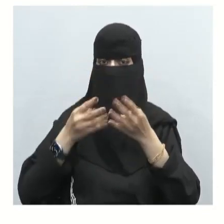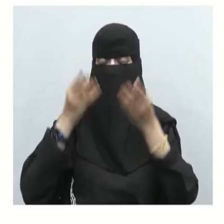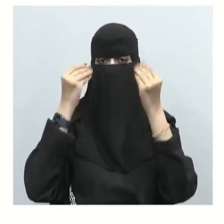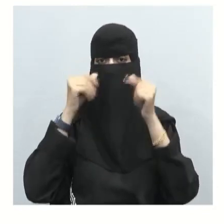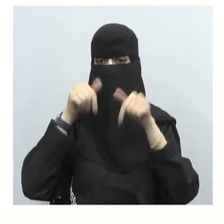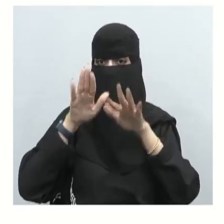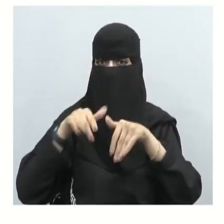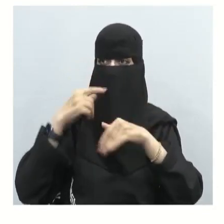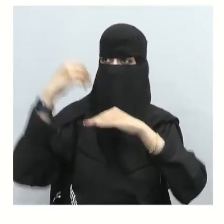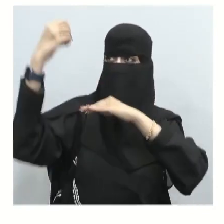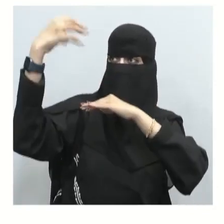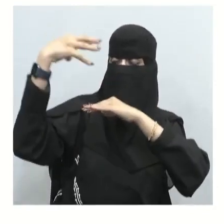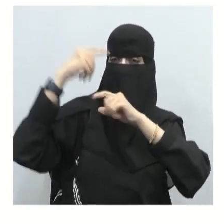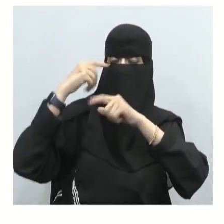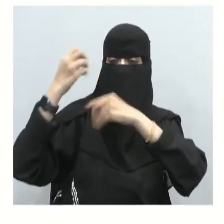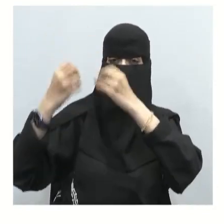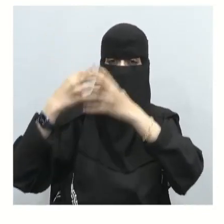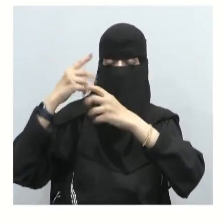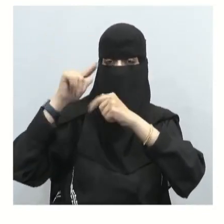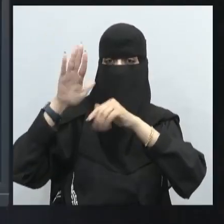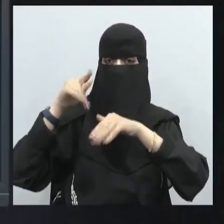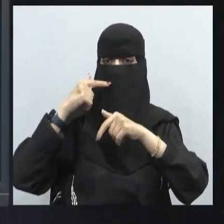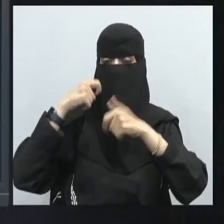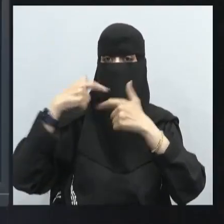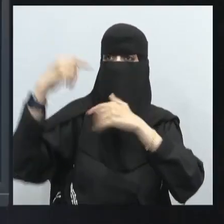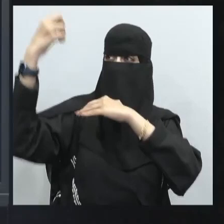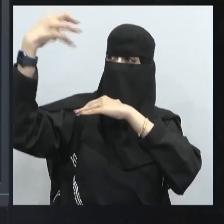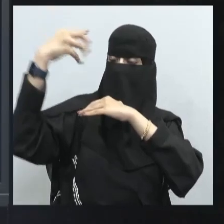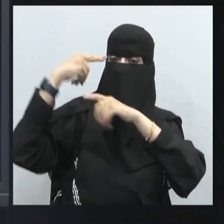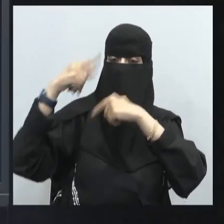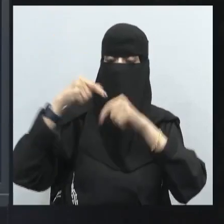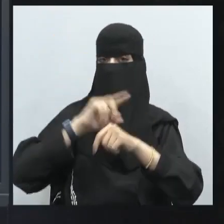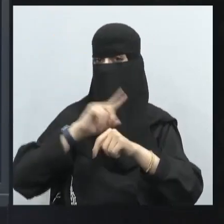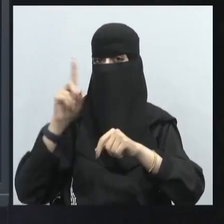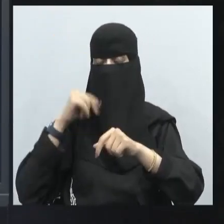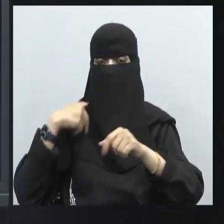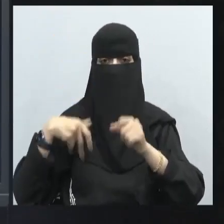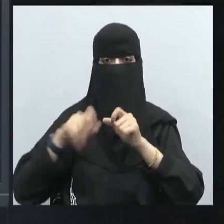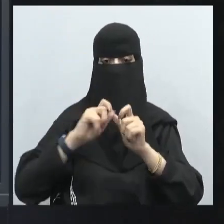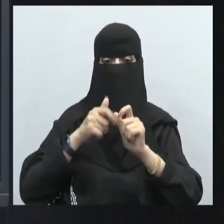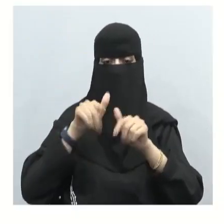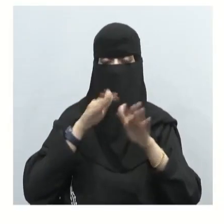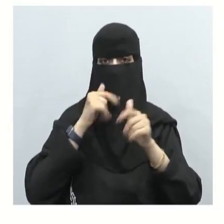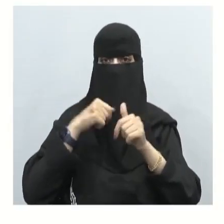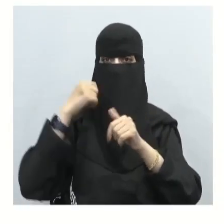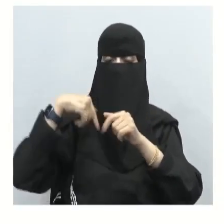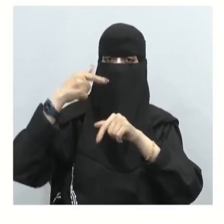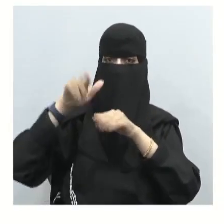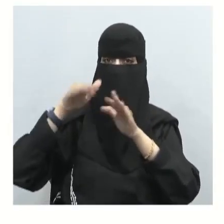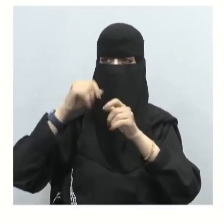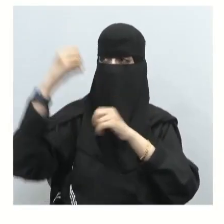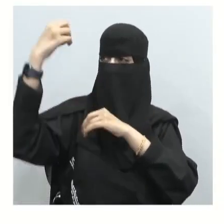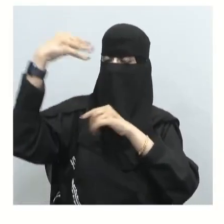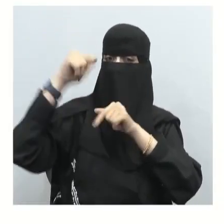اذا كان لدي ضوء متوهج نلاحظ بان الضوء المتوهج غير مستقطب الضوء الفلورسنتي